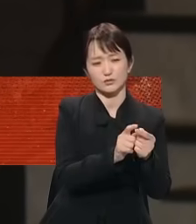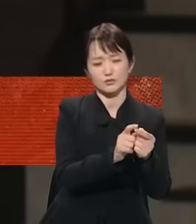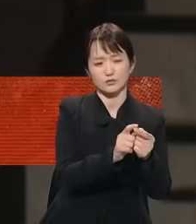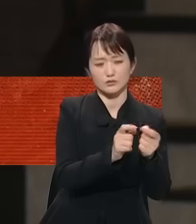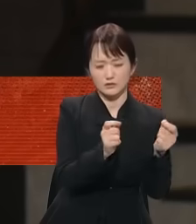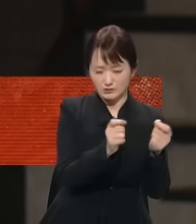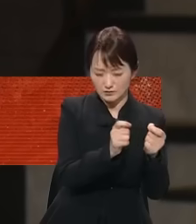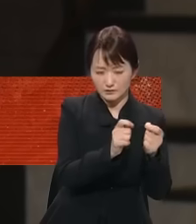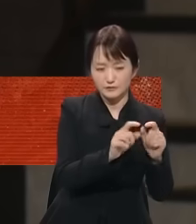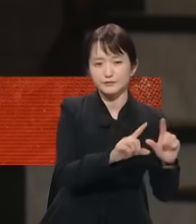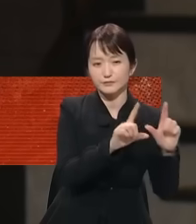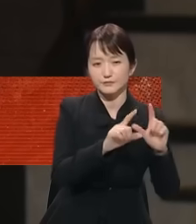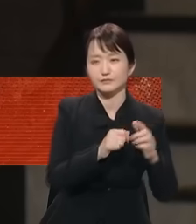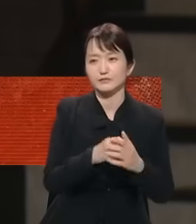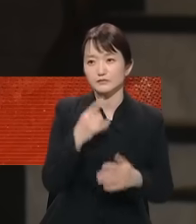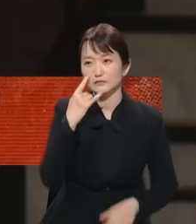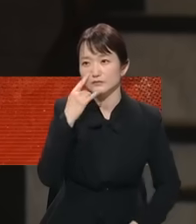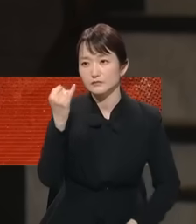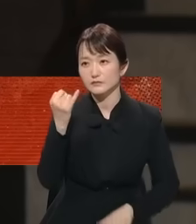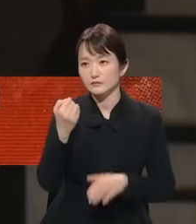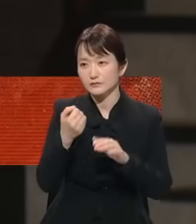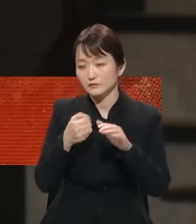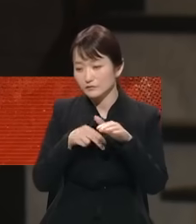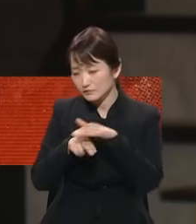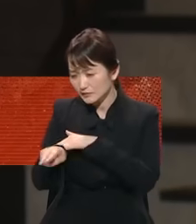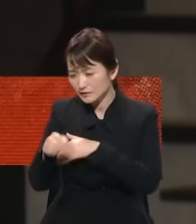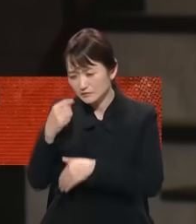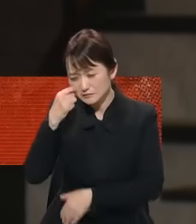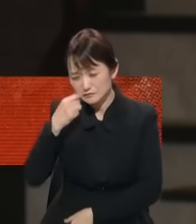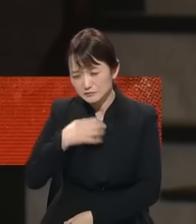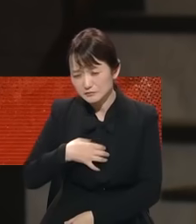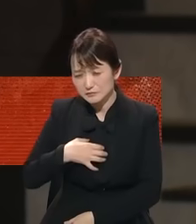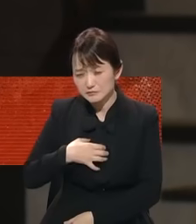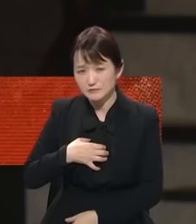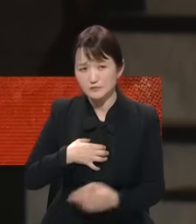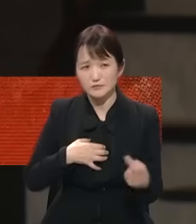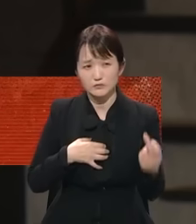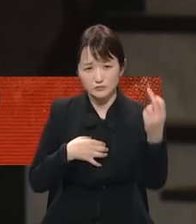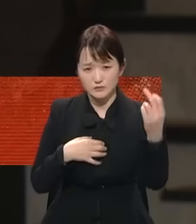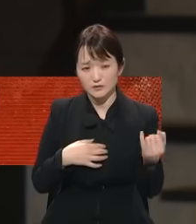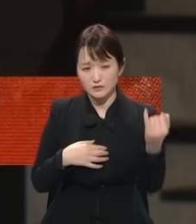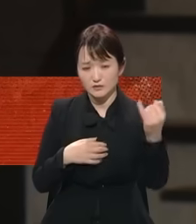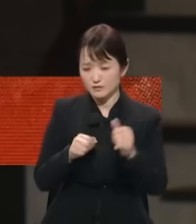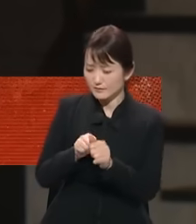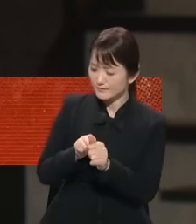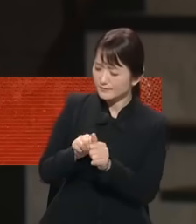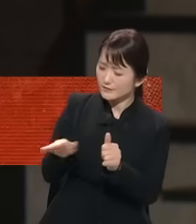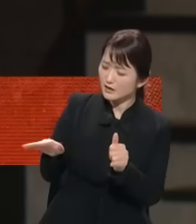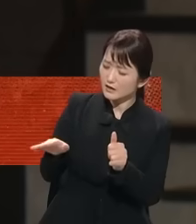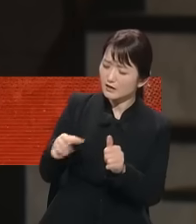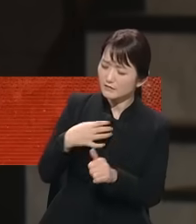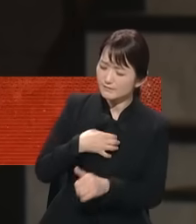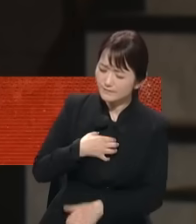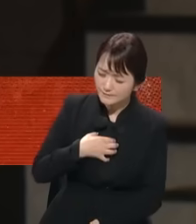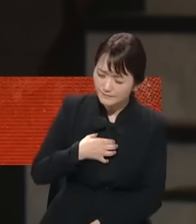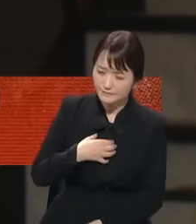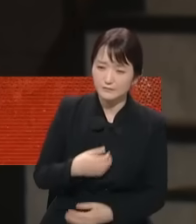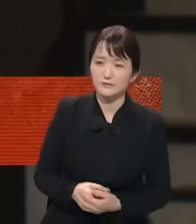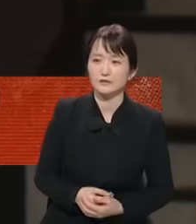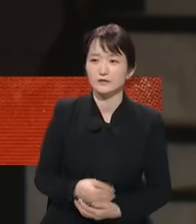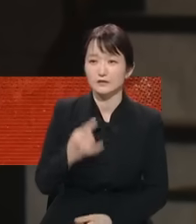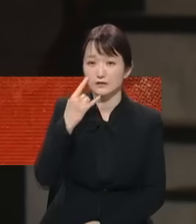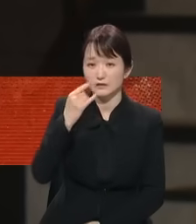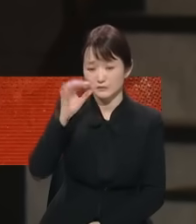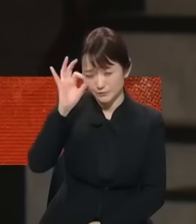거예요. 엄마가 나간 것도 너무 서럽고 슬픈데 이 누나하고 형이 이렇게 왕따를 시키니까 얼마나 괴로웠겠어요. 엄마가